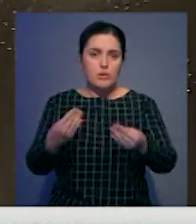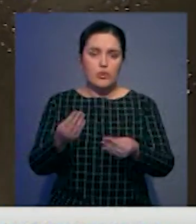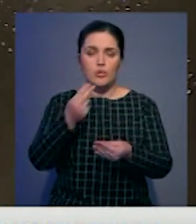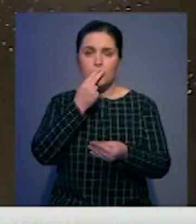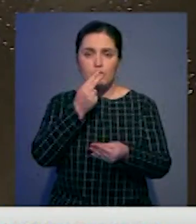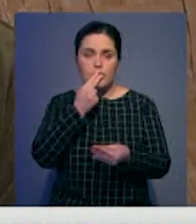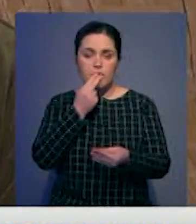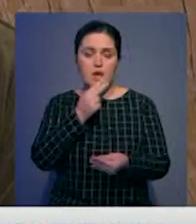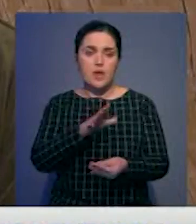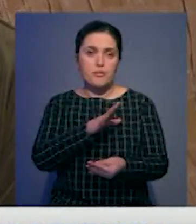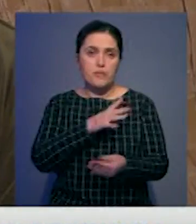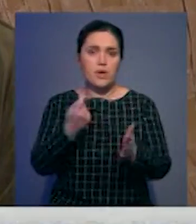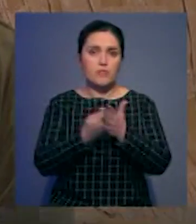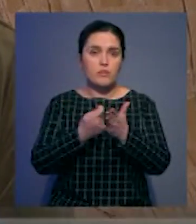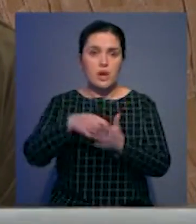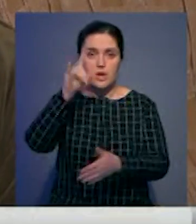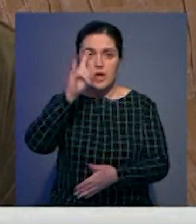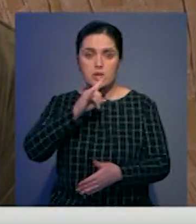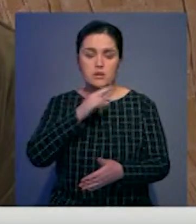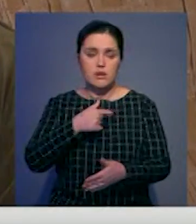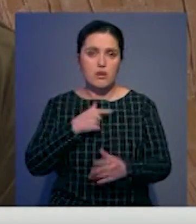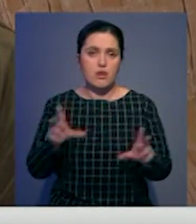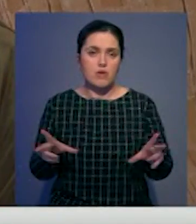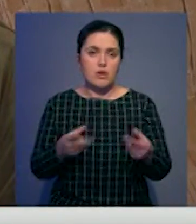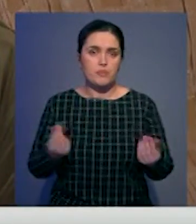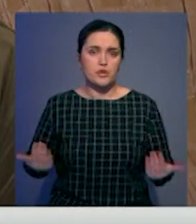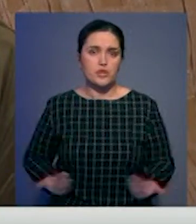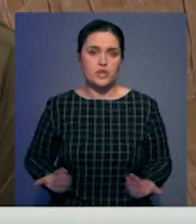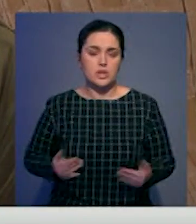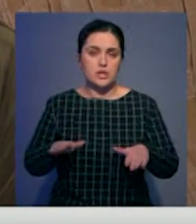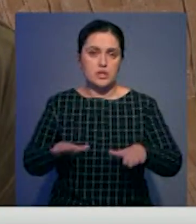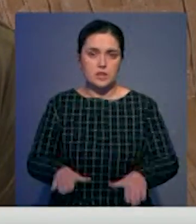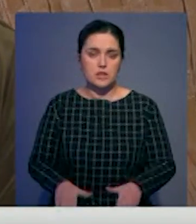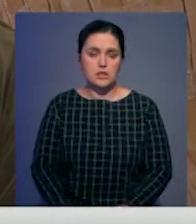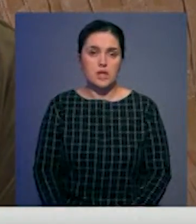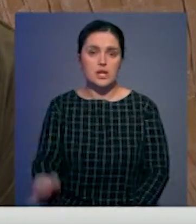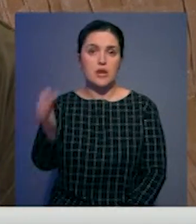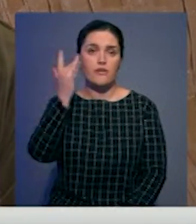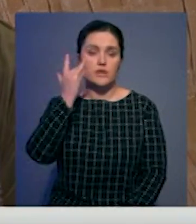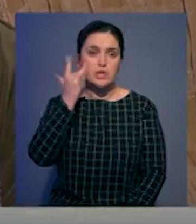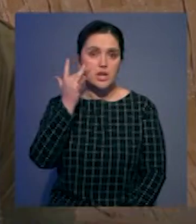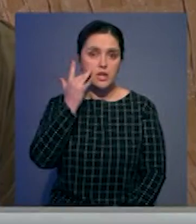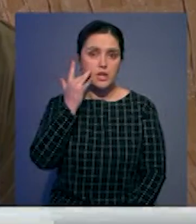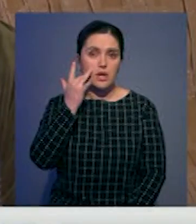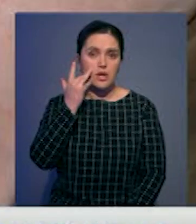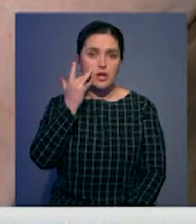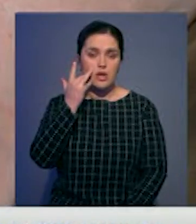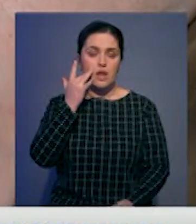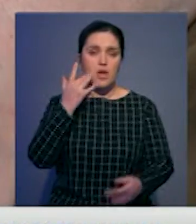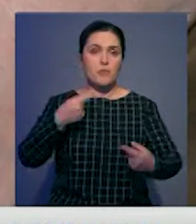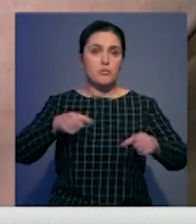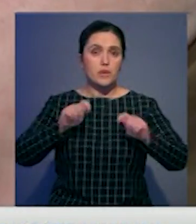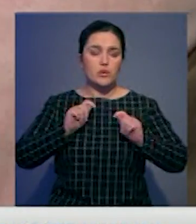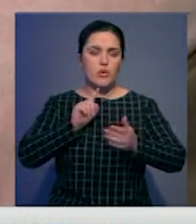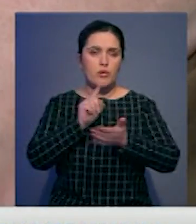куском хлеба. Благодаря казахам они вот так выжили здесь. И всегда нам тоже передает о том, что